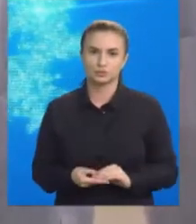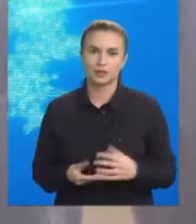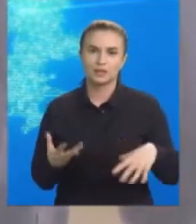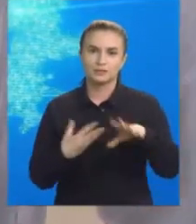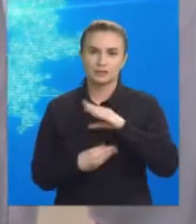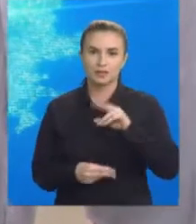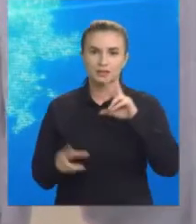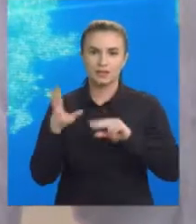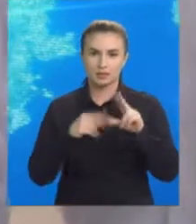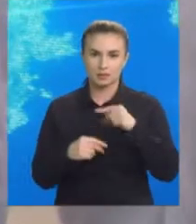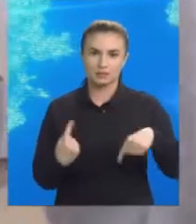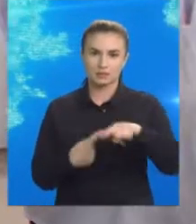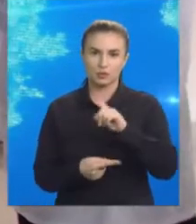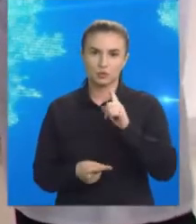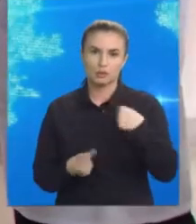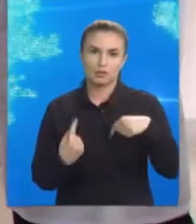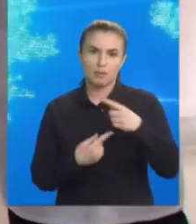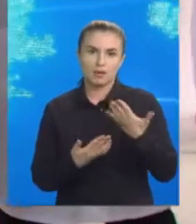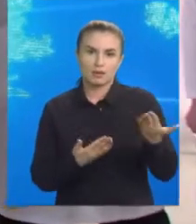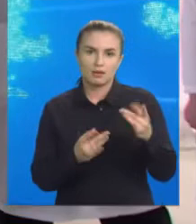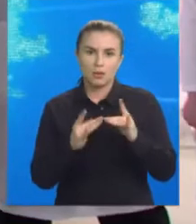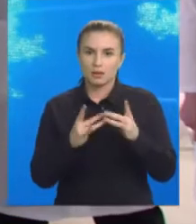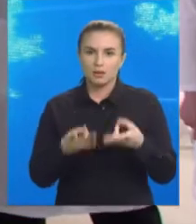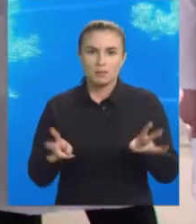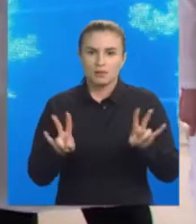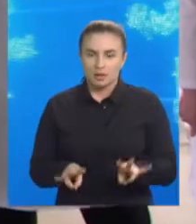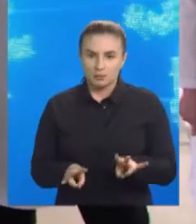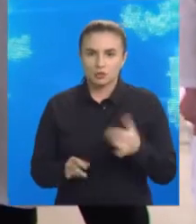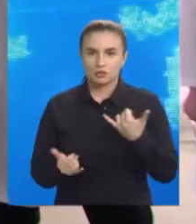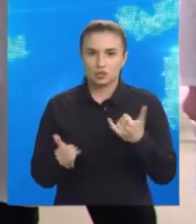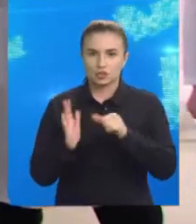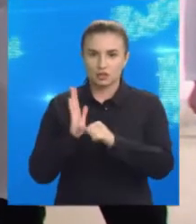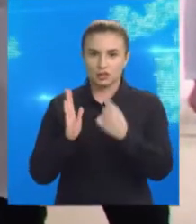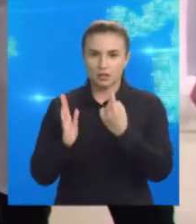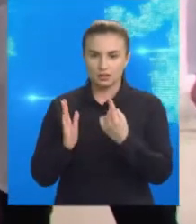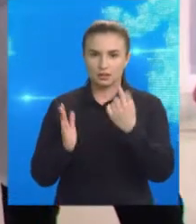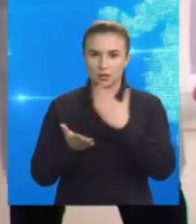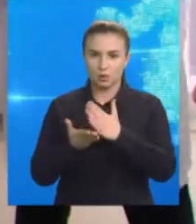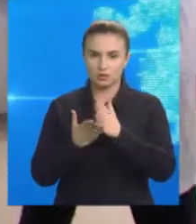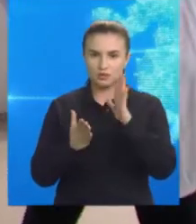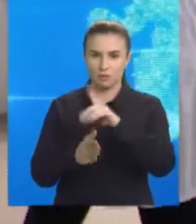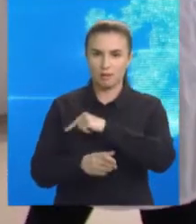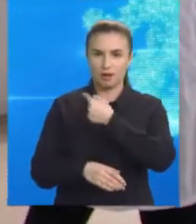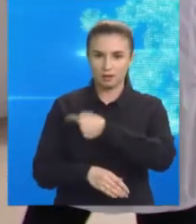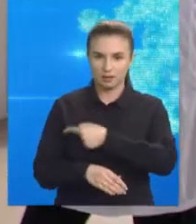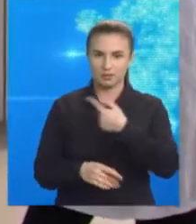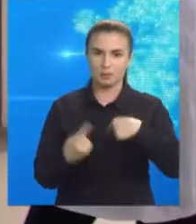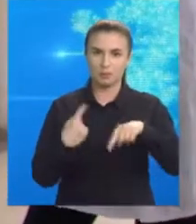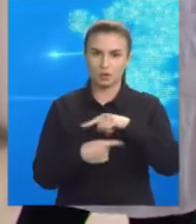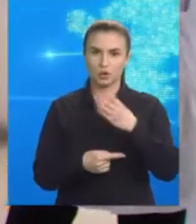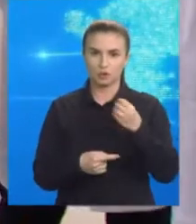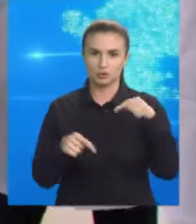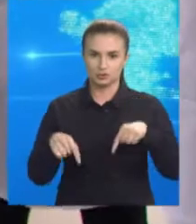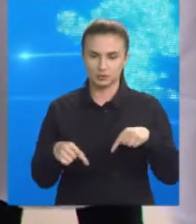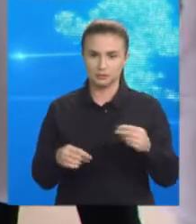вами, что нам эти койки не понадобятся. У нас сегодня 61 человек находится в больницах по ковиду, а мы разворачиваем вот на этом